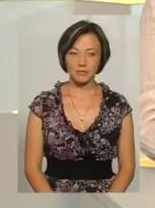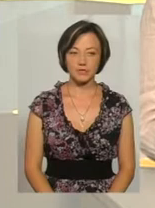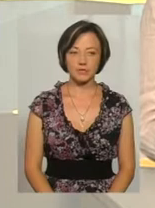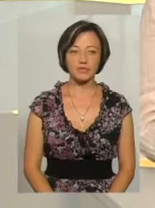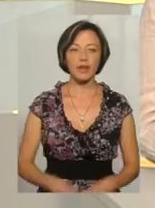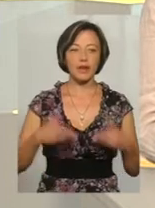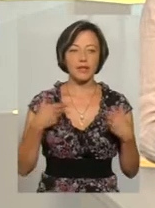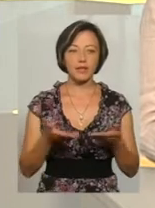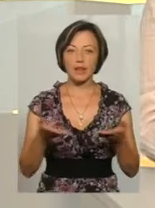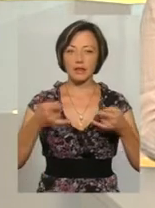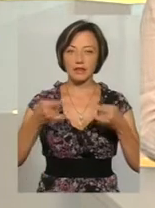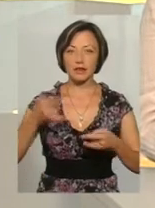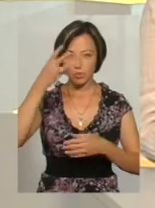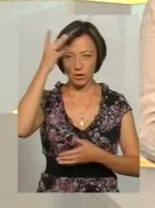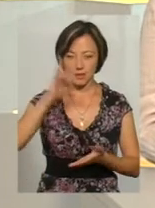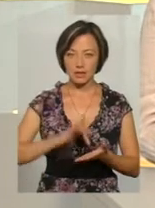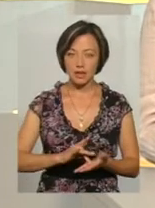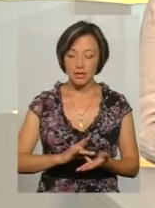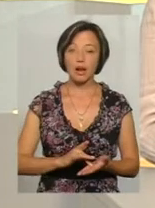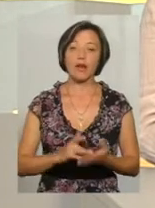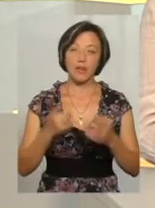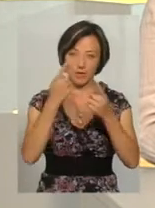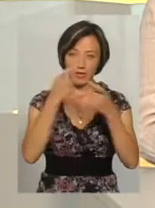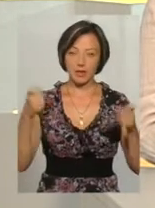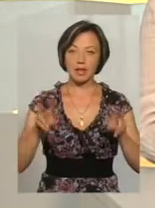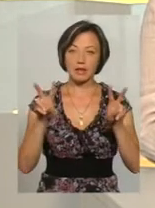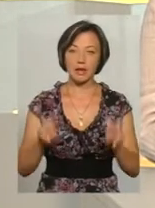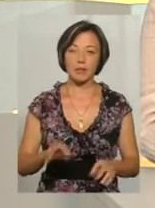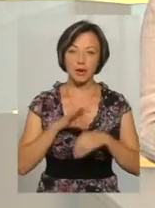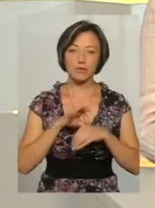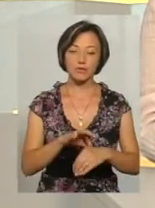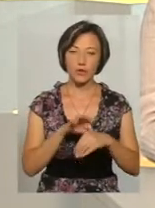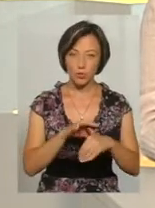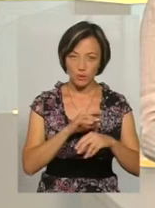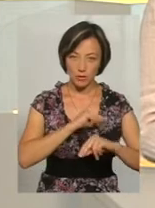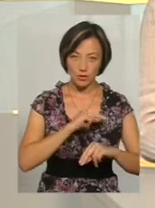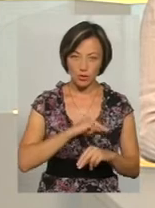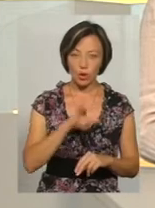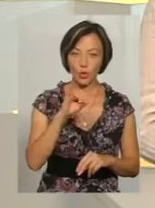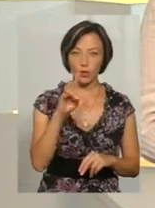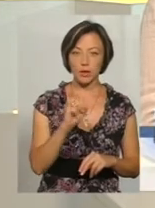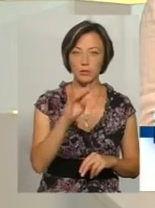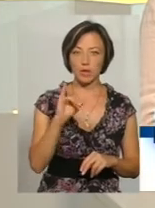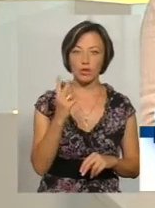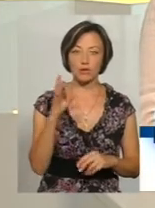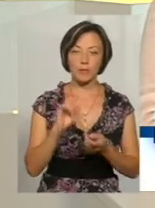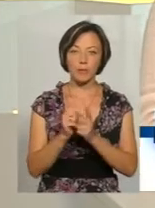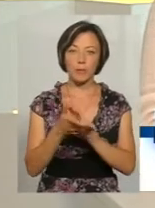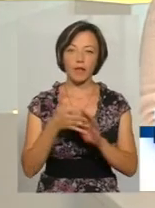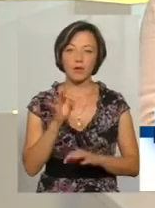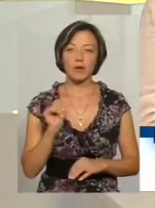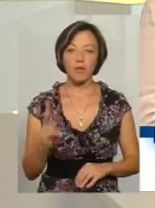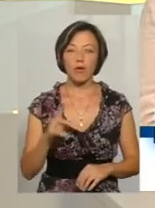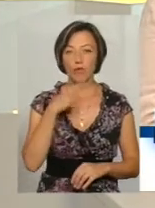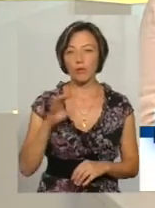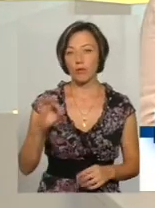Мої вітання та глядачам «Поділля Центр». В ефірі тема. Сьогодні для вас у студії працює ведуча Юна Мітрашко, сурдопереклад Ольга Рибак. Говоримо